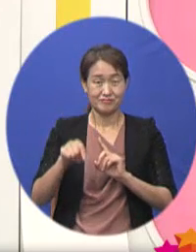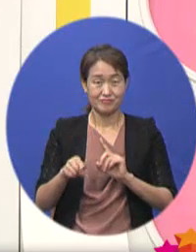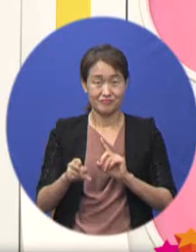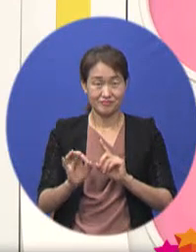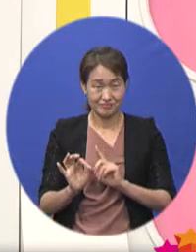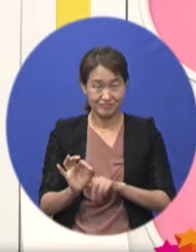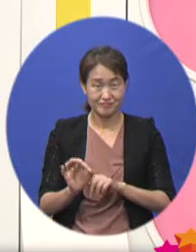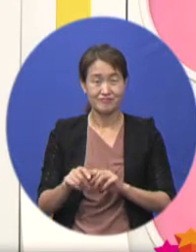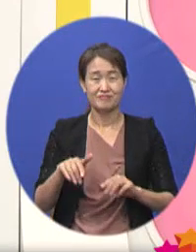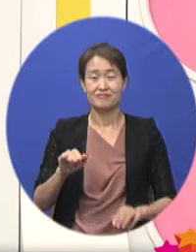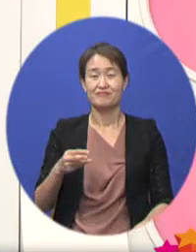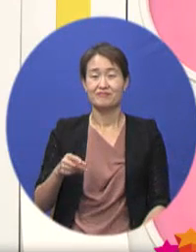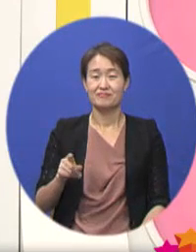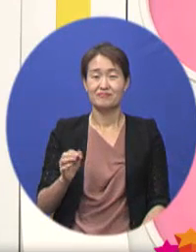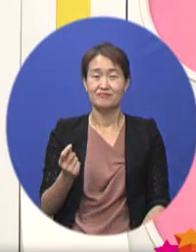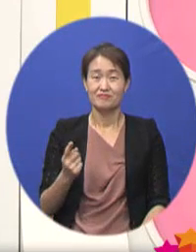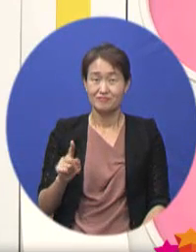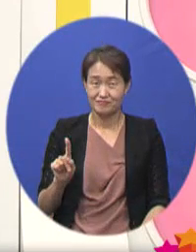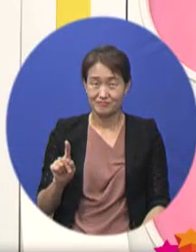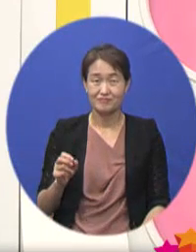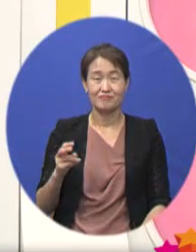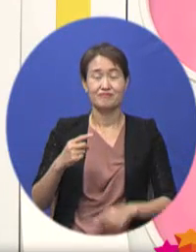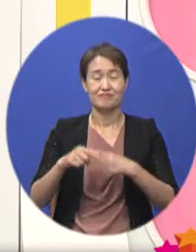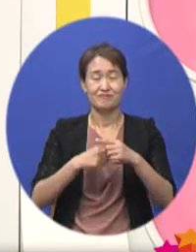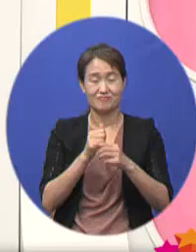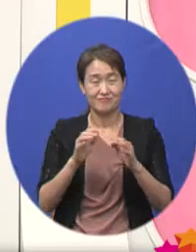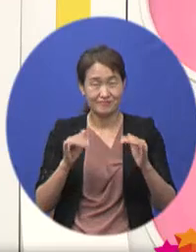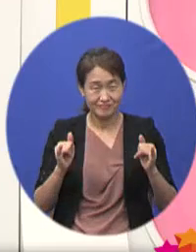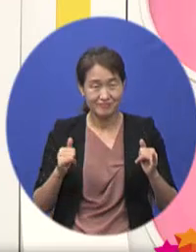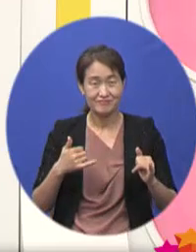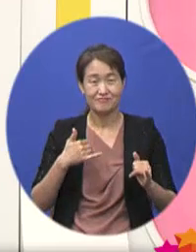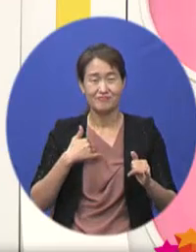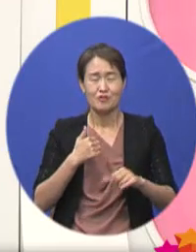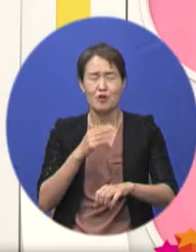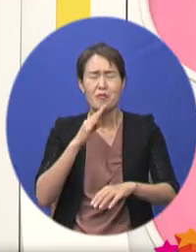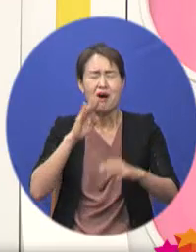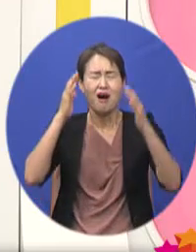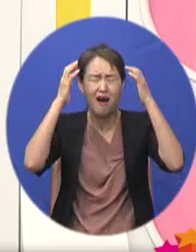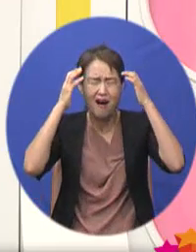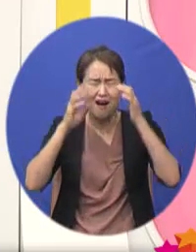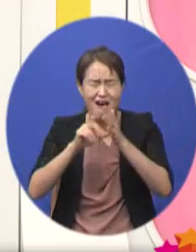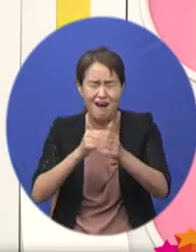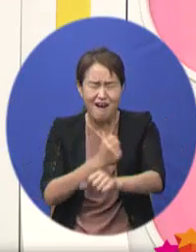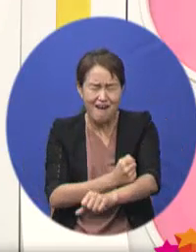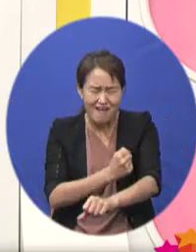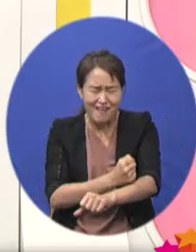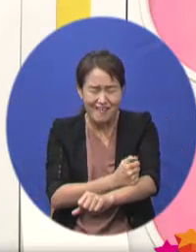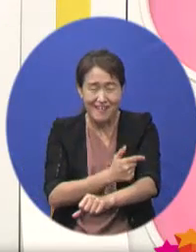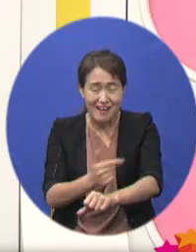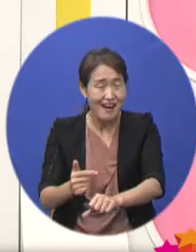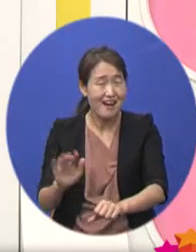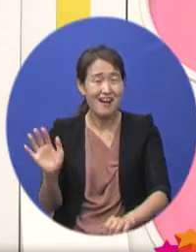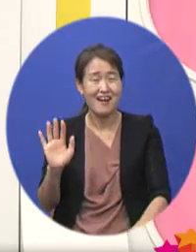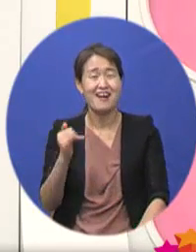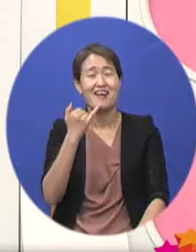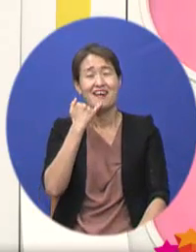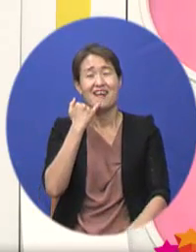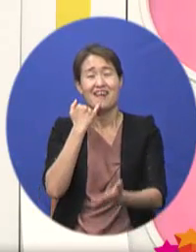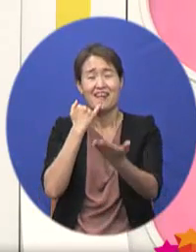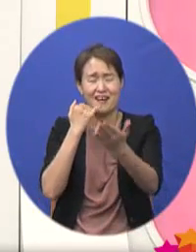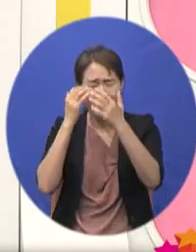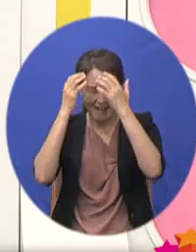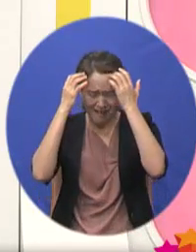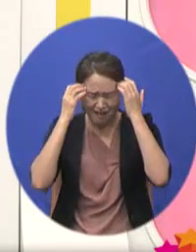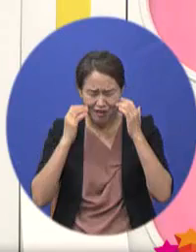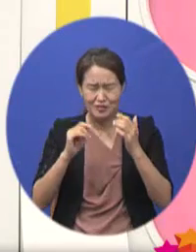오랜만에 오셨네요. 김영아 씨. 네. 수아 선생님, 더위에 수고 많으세요. 아이고, 어머니도 이렇게